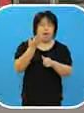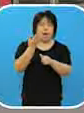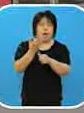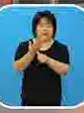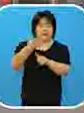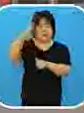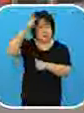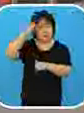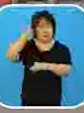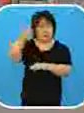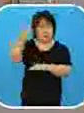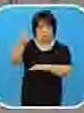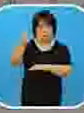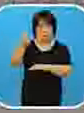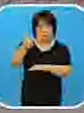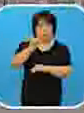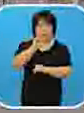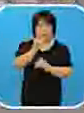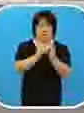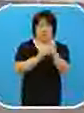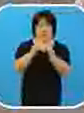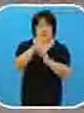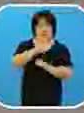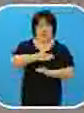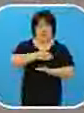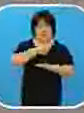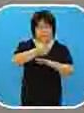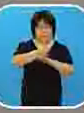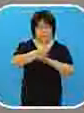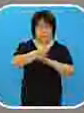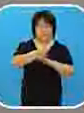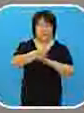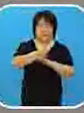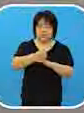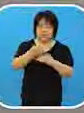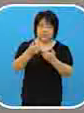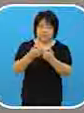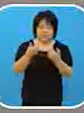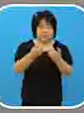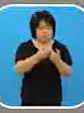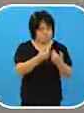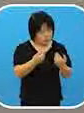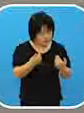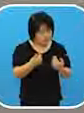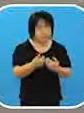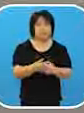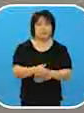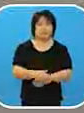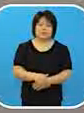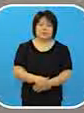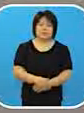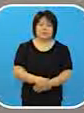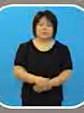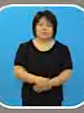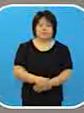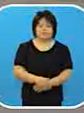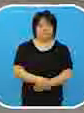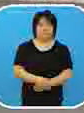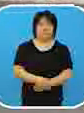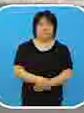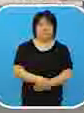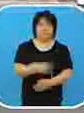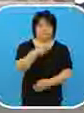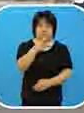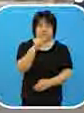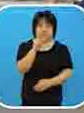とのこと佐竹知事。 はい、サンデンさん待ってましたよ。知事、お久しぶり。 お久しぶりです。 は